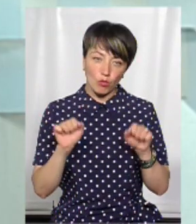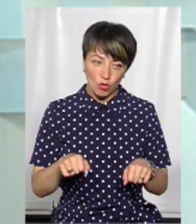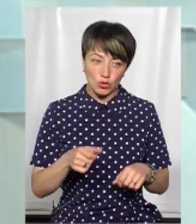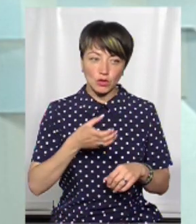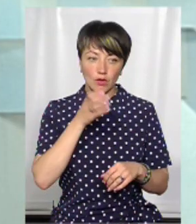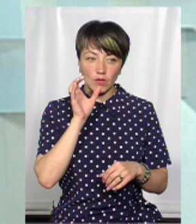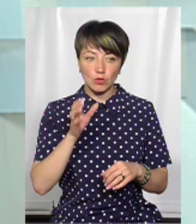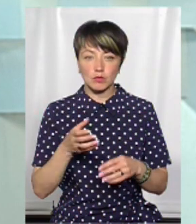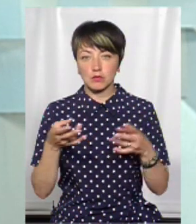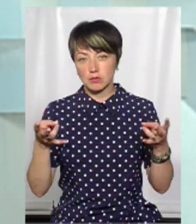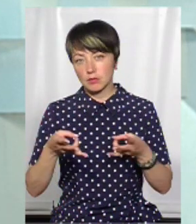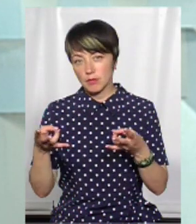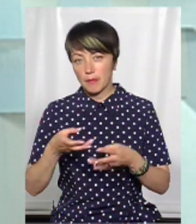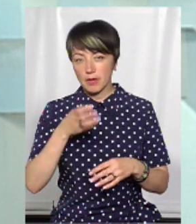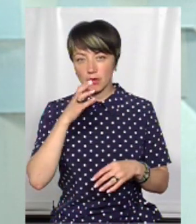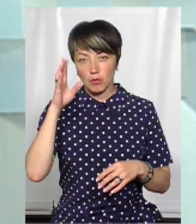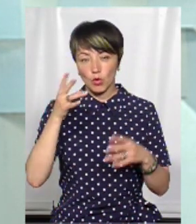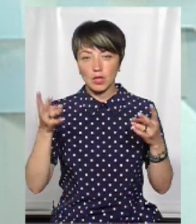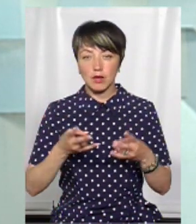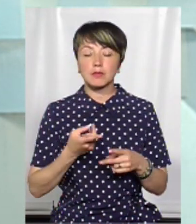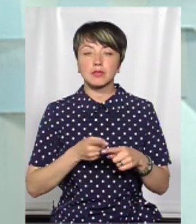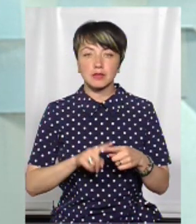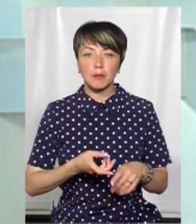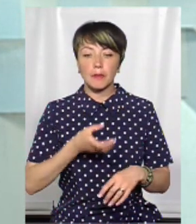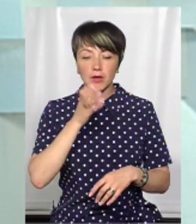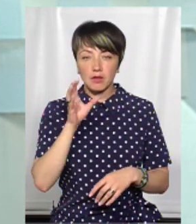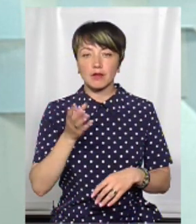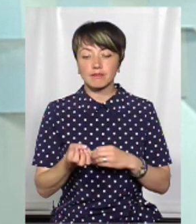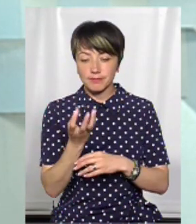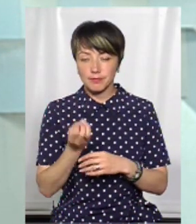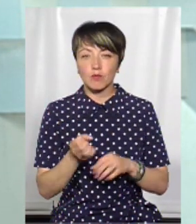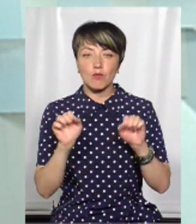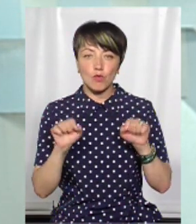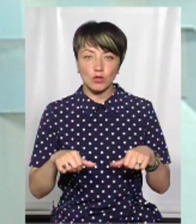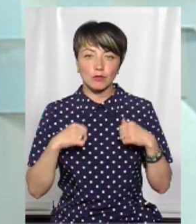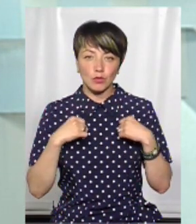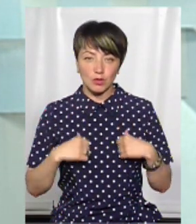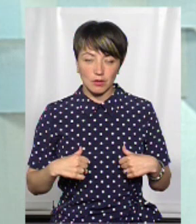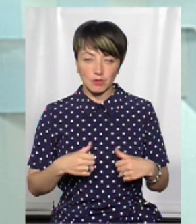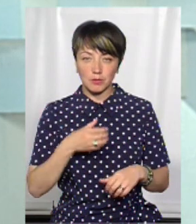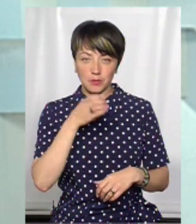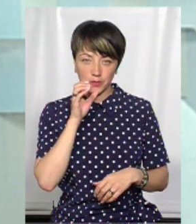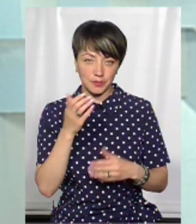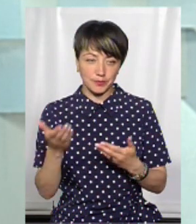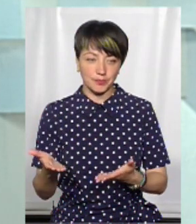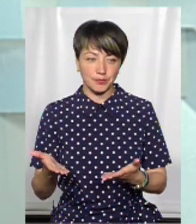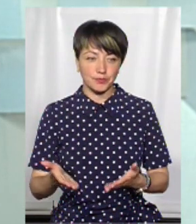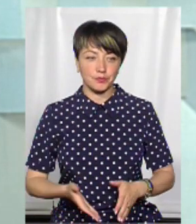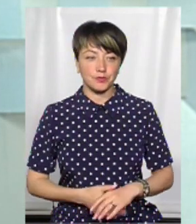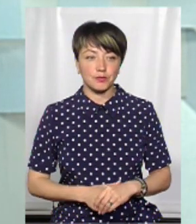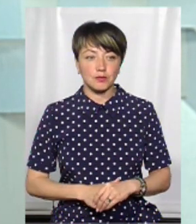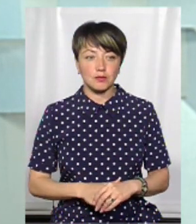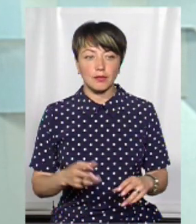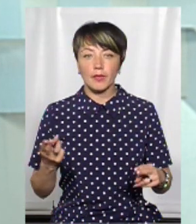безпечно цю воду для питних потреб. Цю воду з питних фонтанчиків можна безпечно вживати для питних потреб